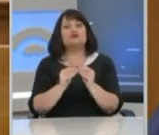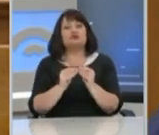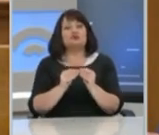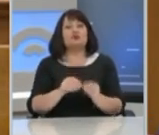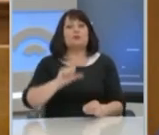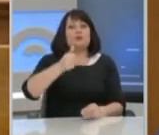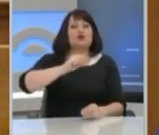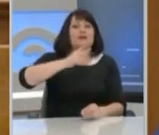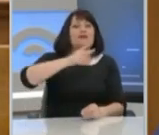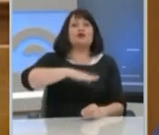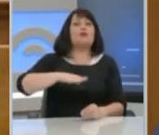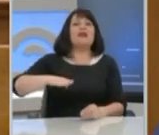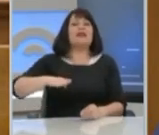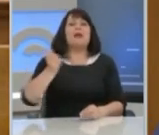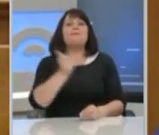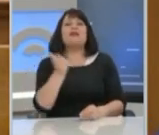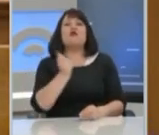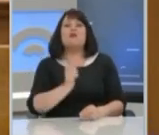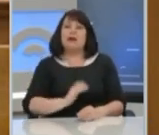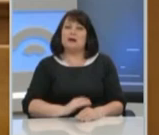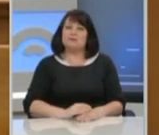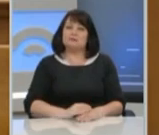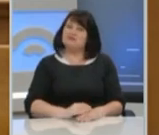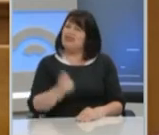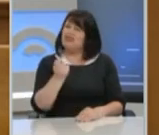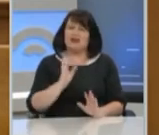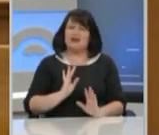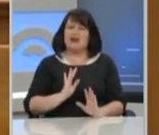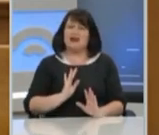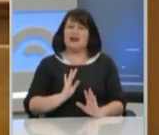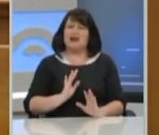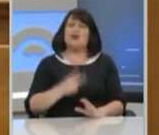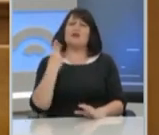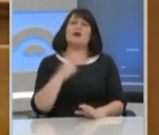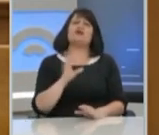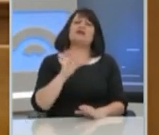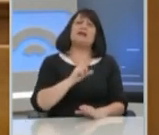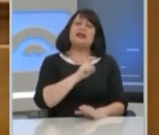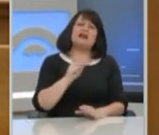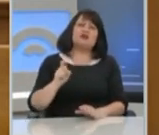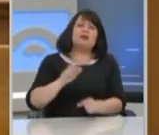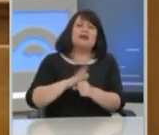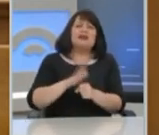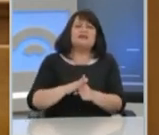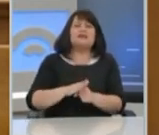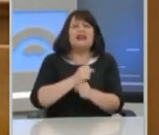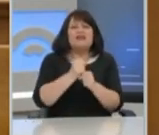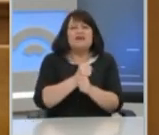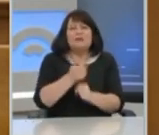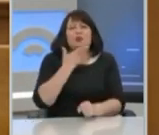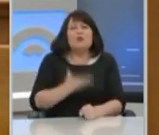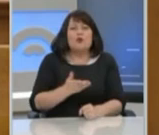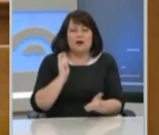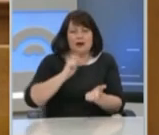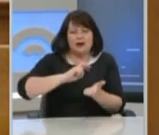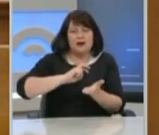τέκνου δεν είναι μικρό πράγμα. Τα 240 εκατομμύρια για το μηδενισμό ή την μείωση, την ελαστικιστοποίηση της φαρμακευτικής δαπάνης δεν